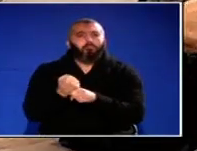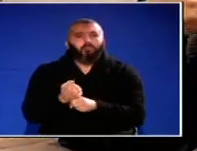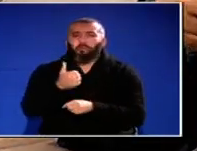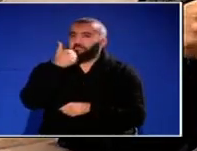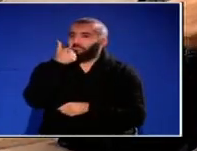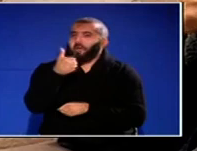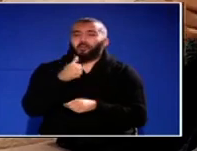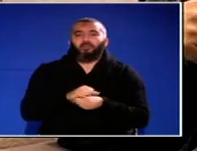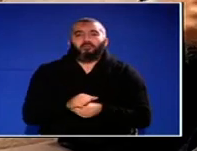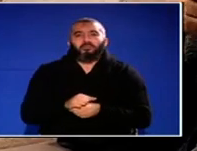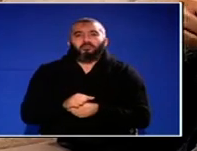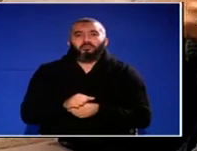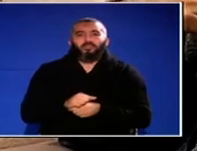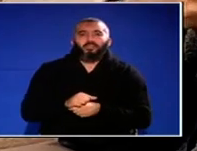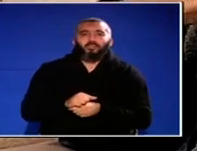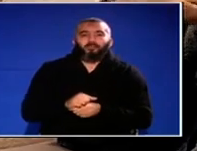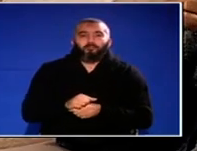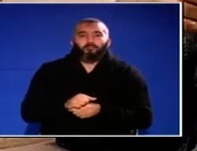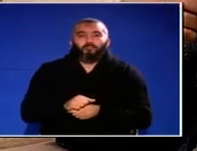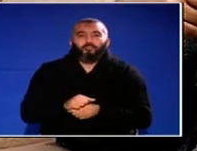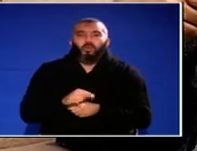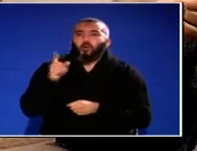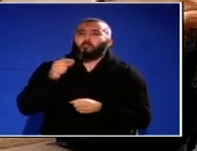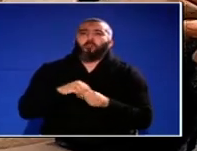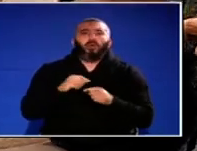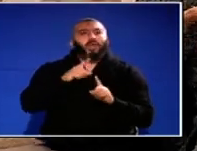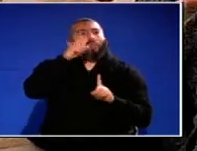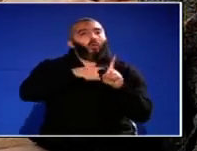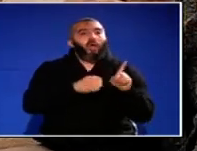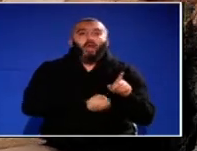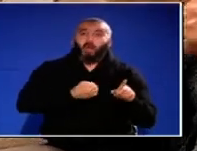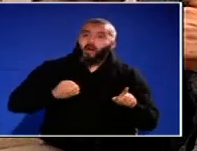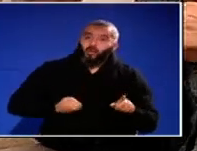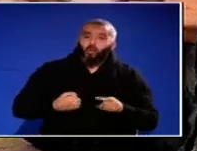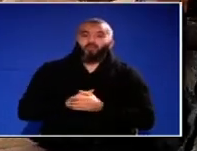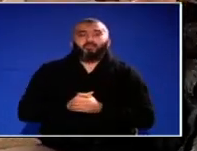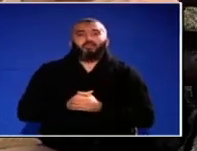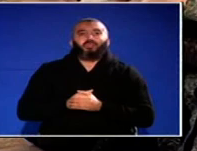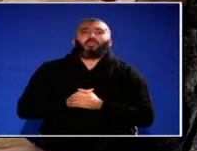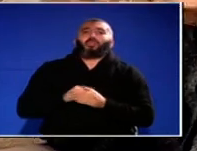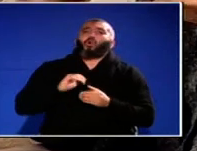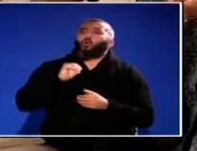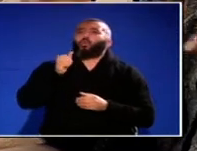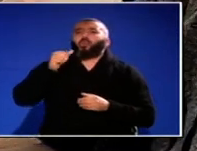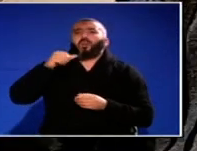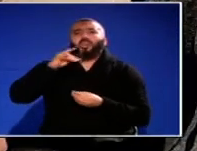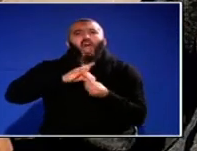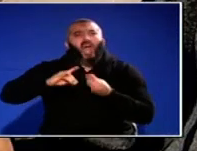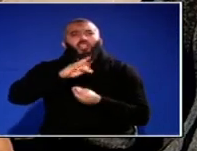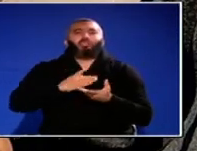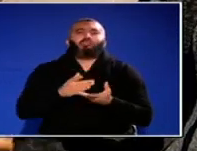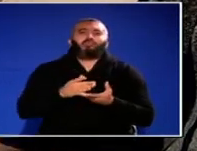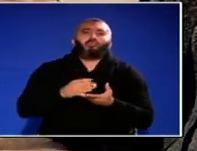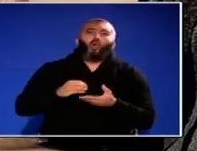السنة متكاملة، يعني يصل هوجة رمضان هوجة كذا جا شوال ذا ذو القعدة ذو الحجة هكذا.